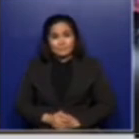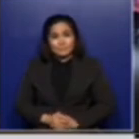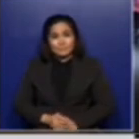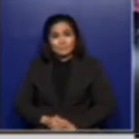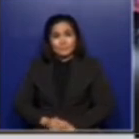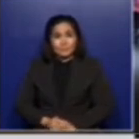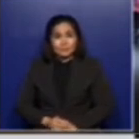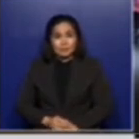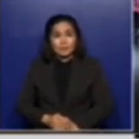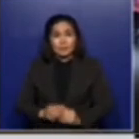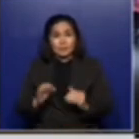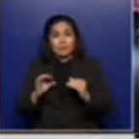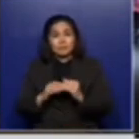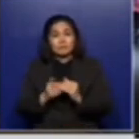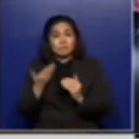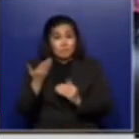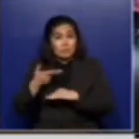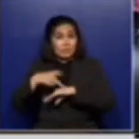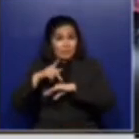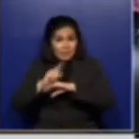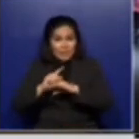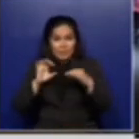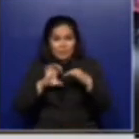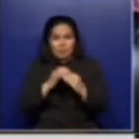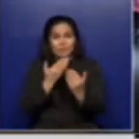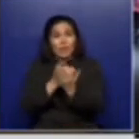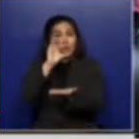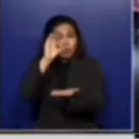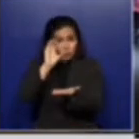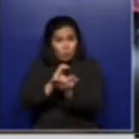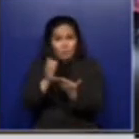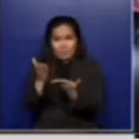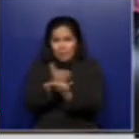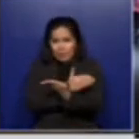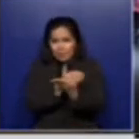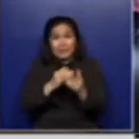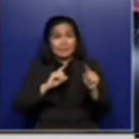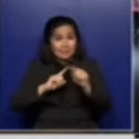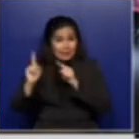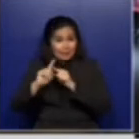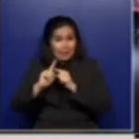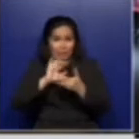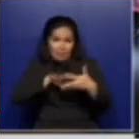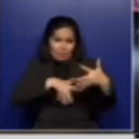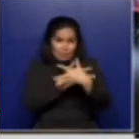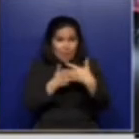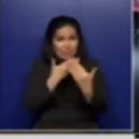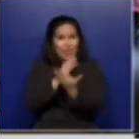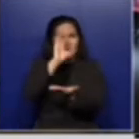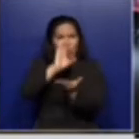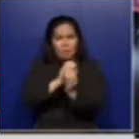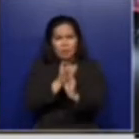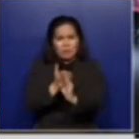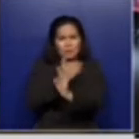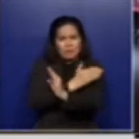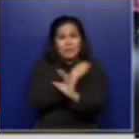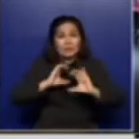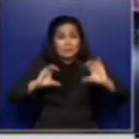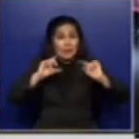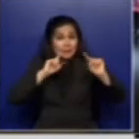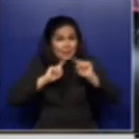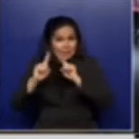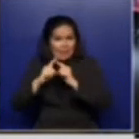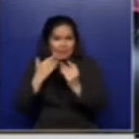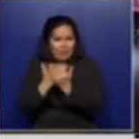การจัดทำงบประมาณเนี่ยเมื่อเวลาที่รัฐบาลหลายๆรัฐบาลที่จะมีการจัดทำงบประมาณเขาจะดูตัวเล